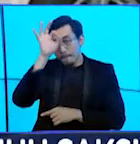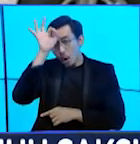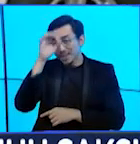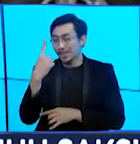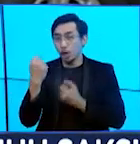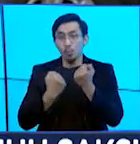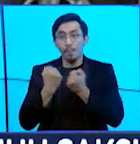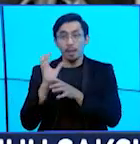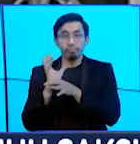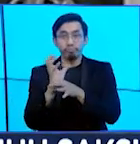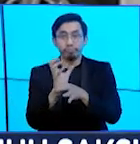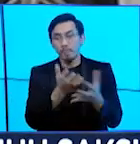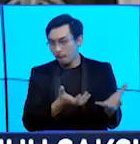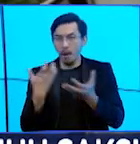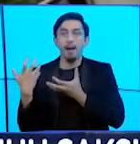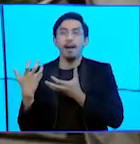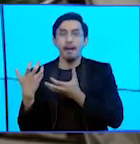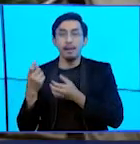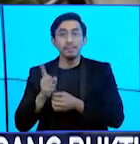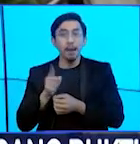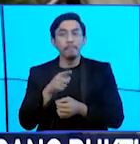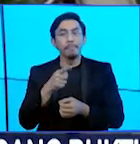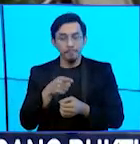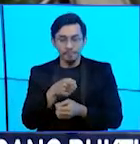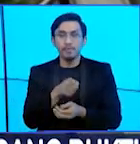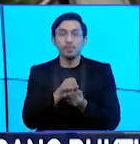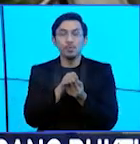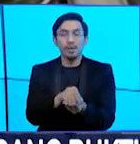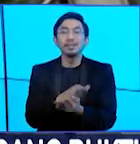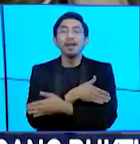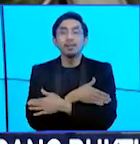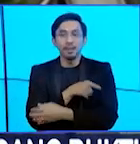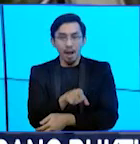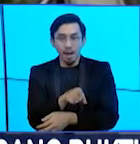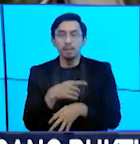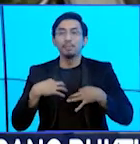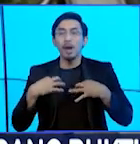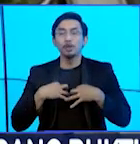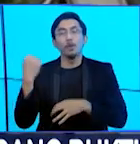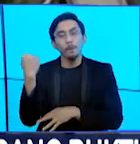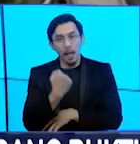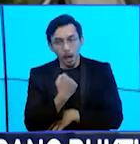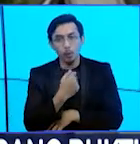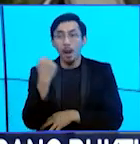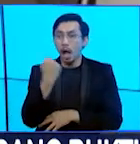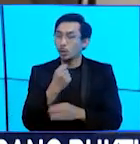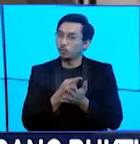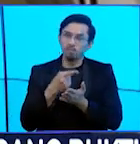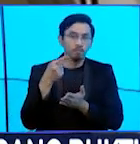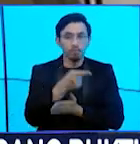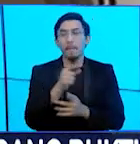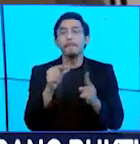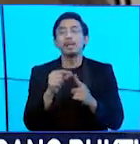ambulans, penutup peti jenazah serta baju milik terduga para pelaku. Ke-6 pelaku disangkakan pasal berlapis diancam